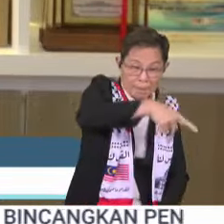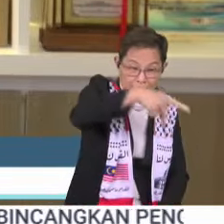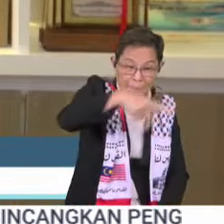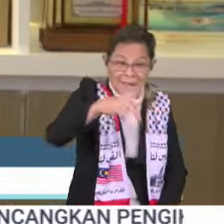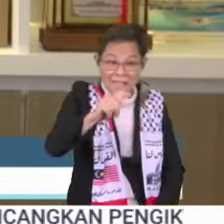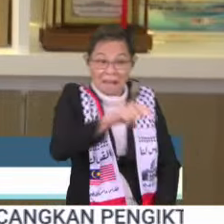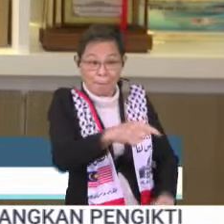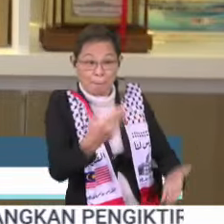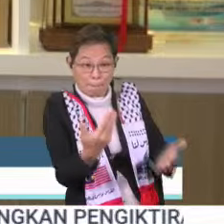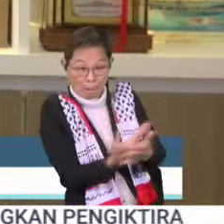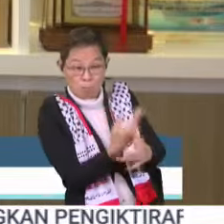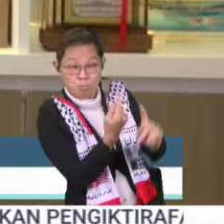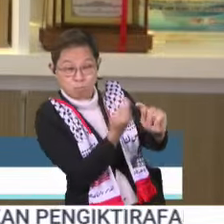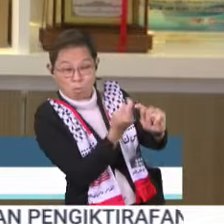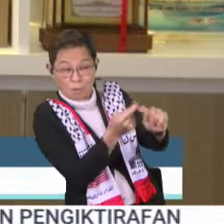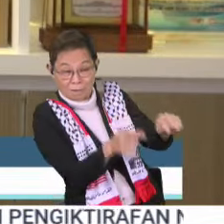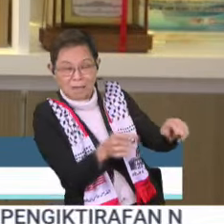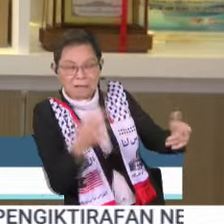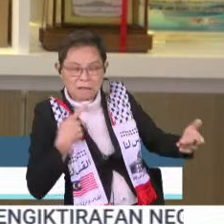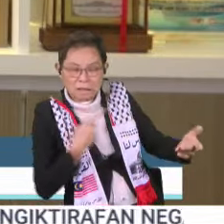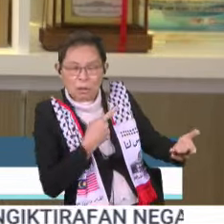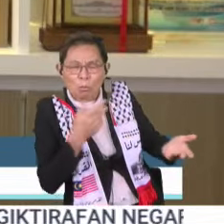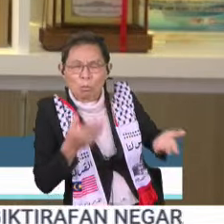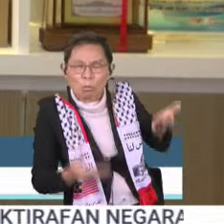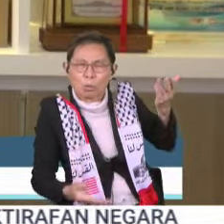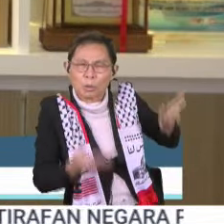PPT ini, okey, kita mungkin ada